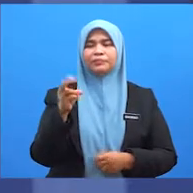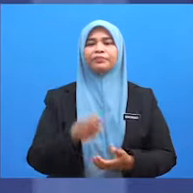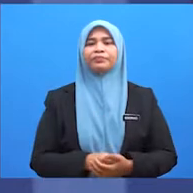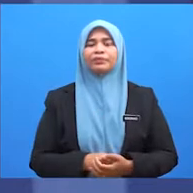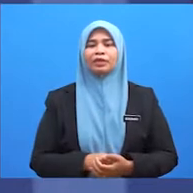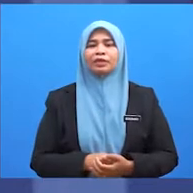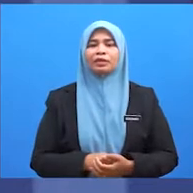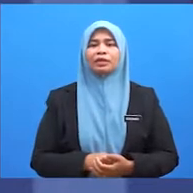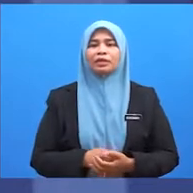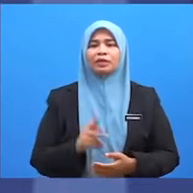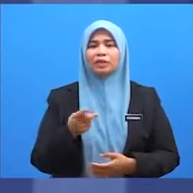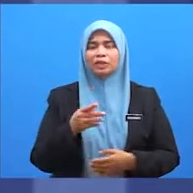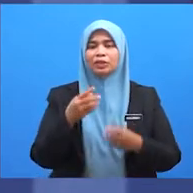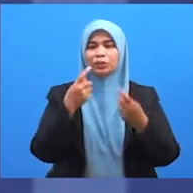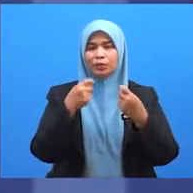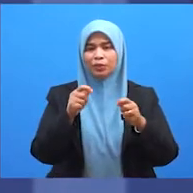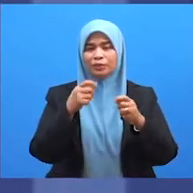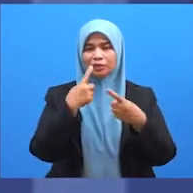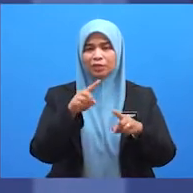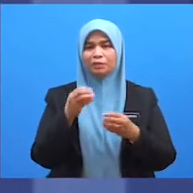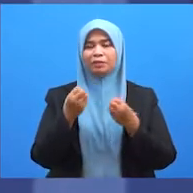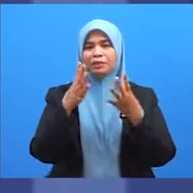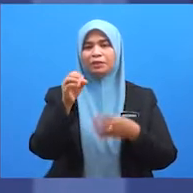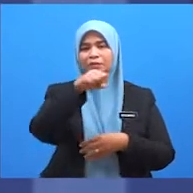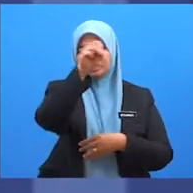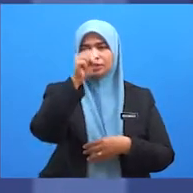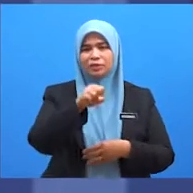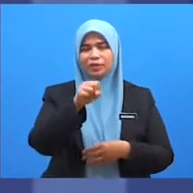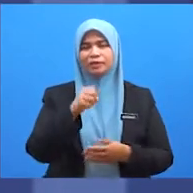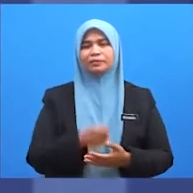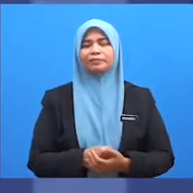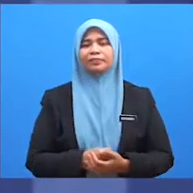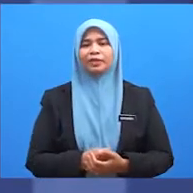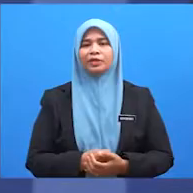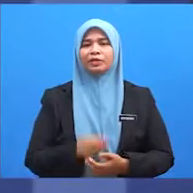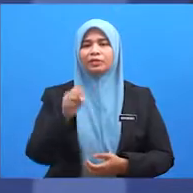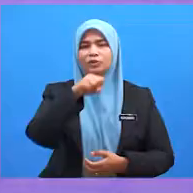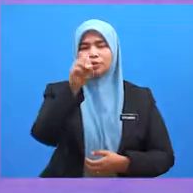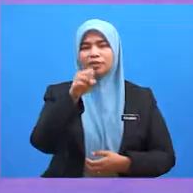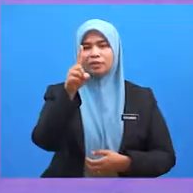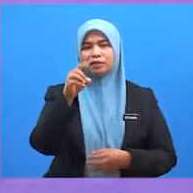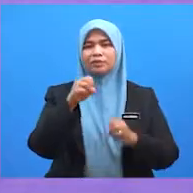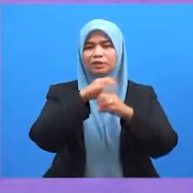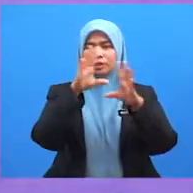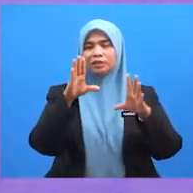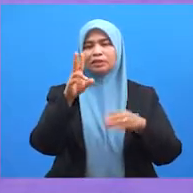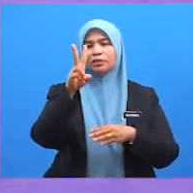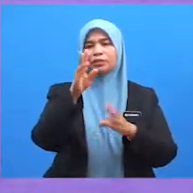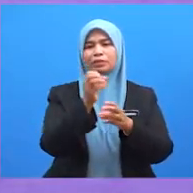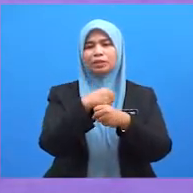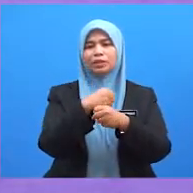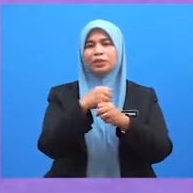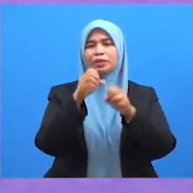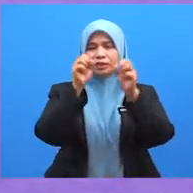Untuk menguji kepahaman para pelajar, mari kita cuba menjawab beberapa soalan.